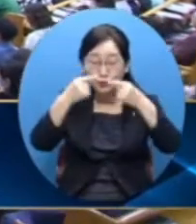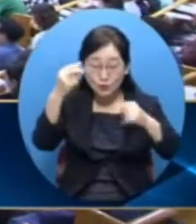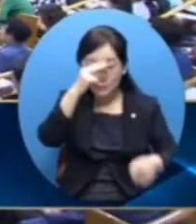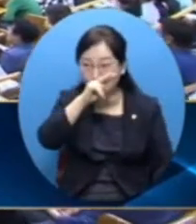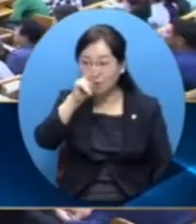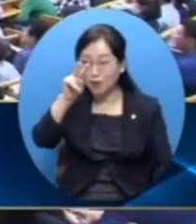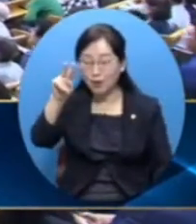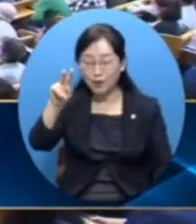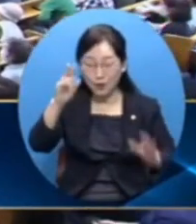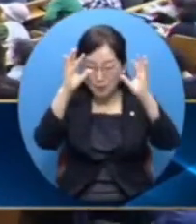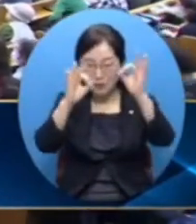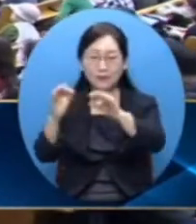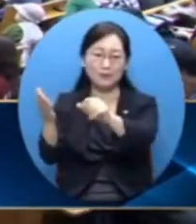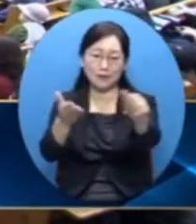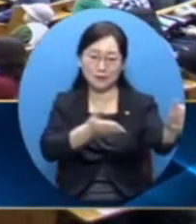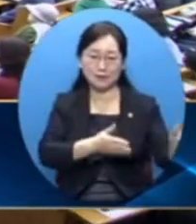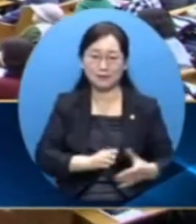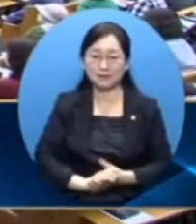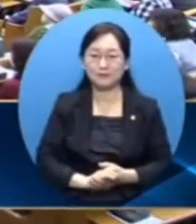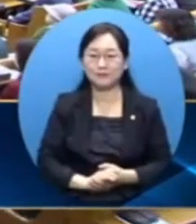바라보라 눈을들어